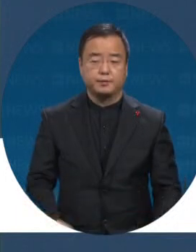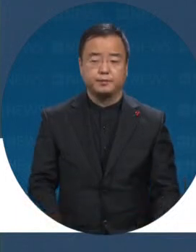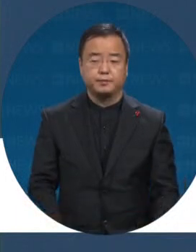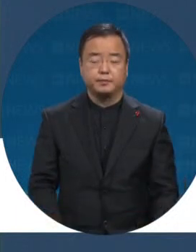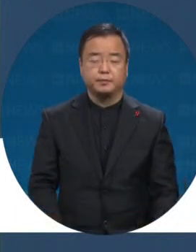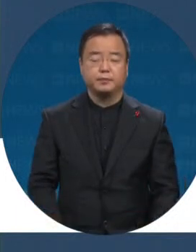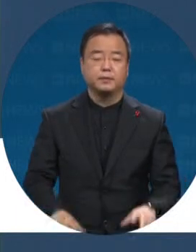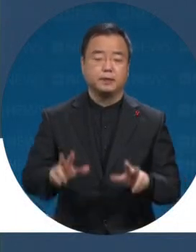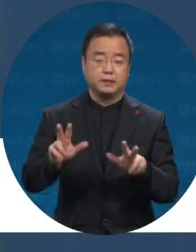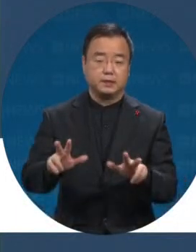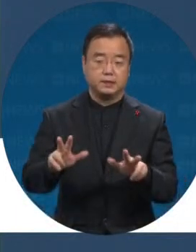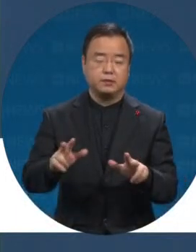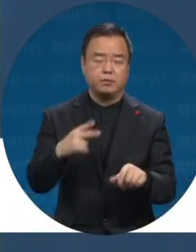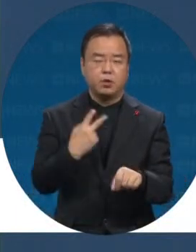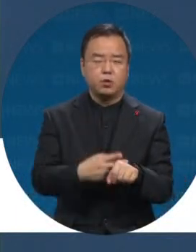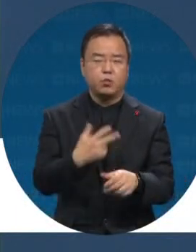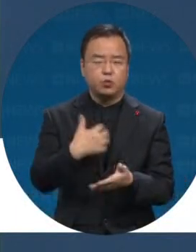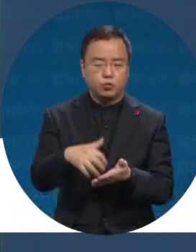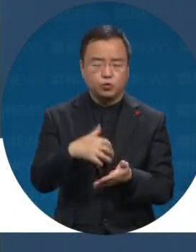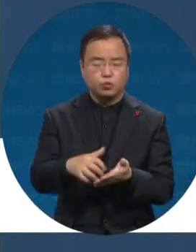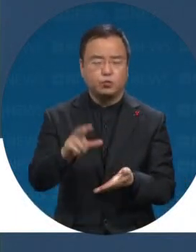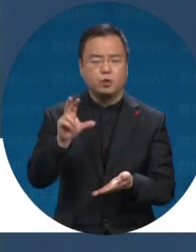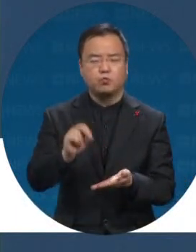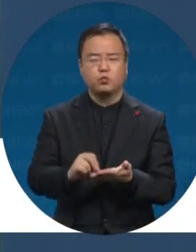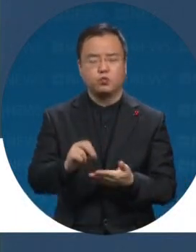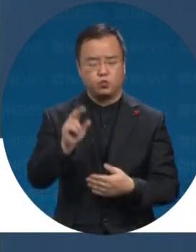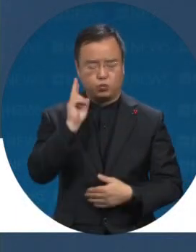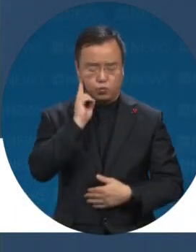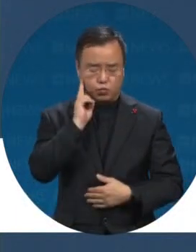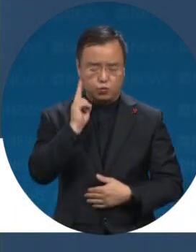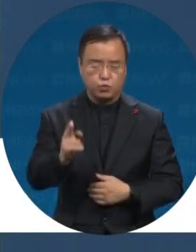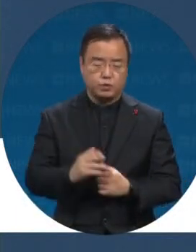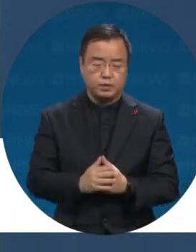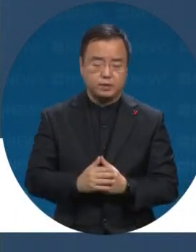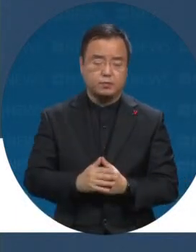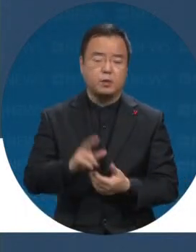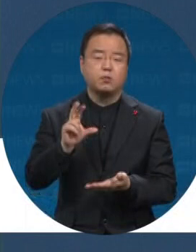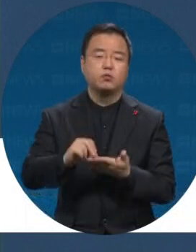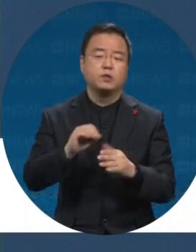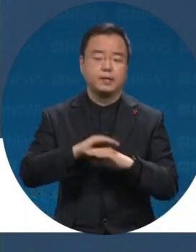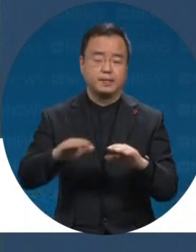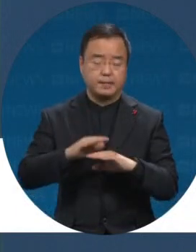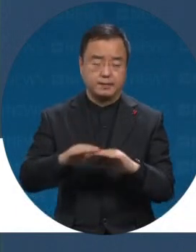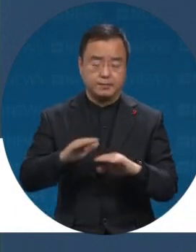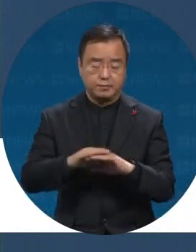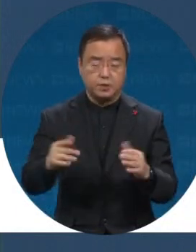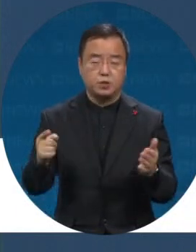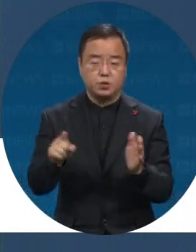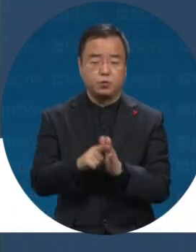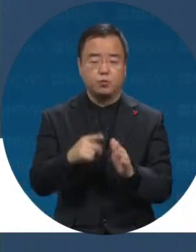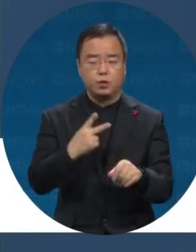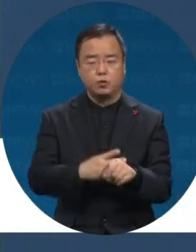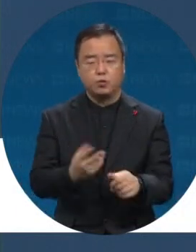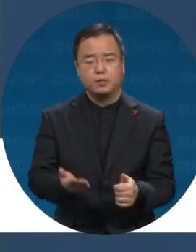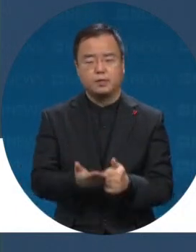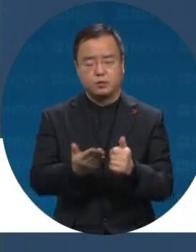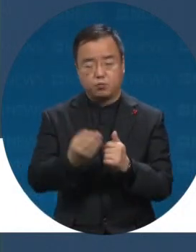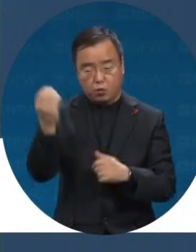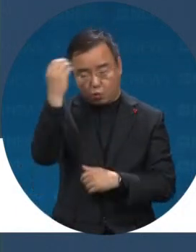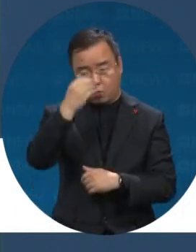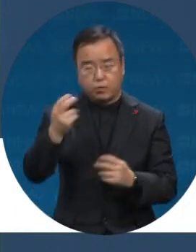들거든요 현재 수급의 문제에도 심각하잖아요이 문제를 해결하는데 있어서도 교훈 양성의 고급화